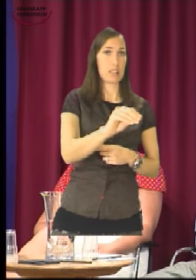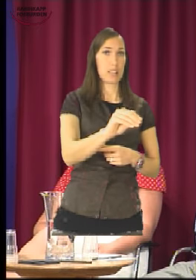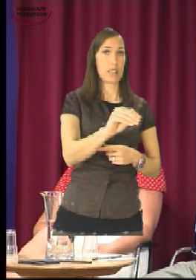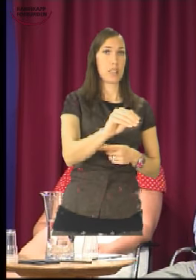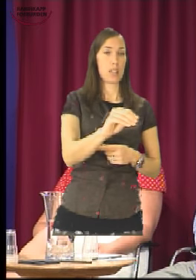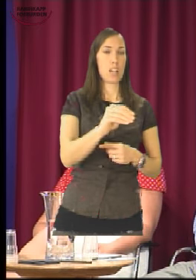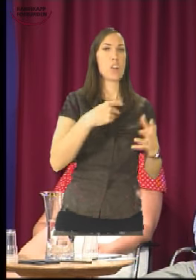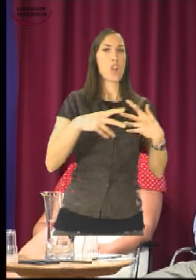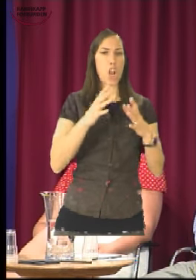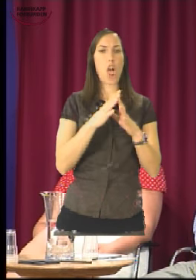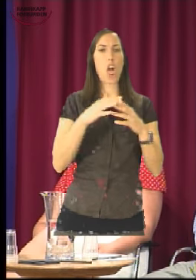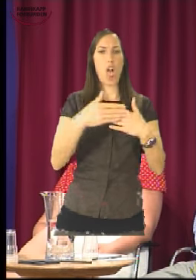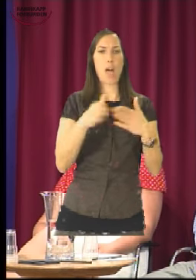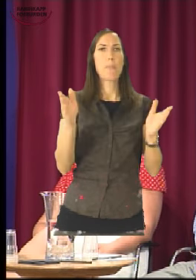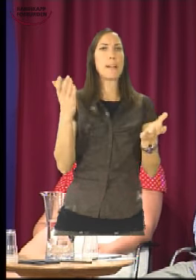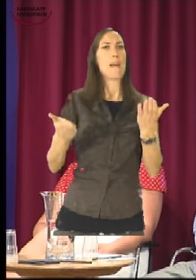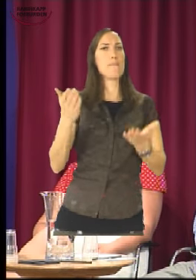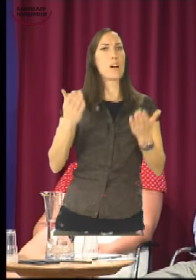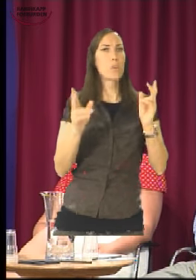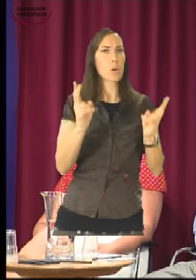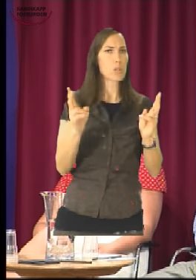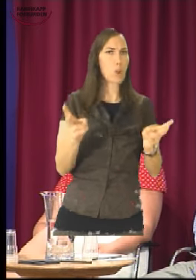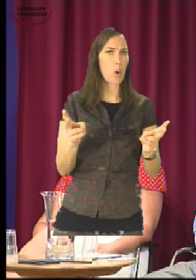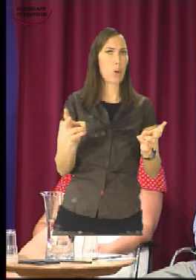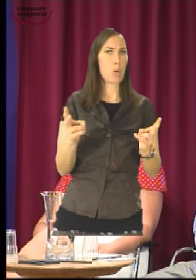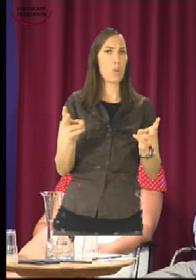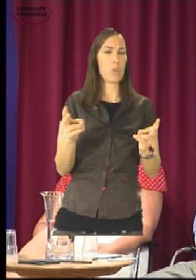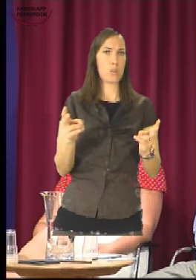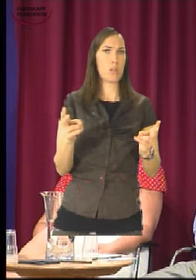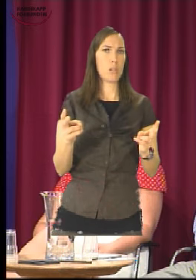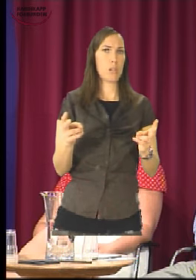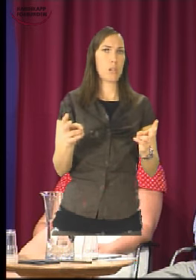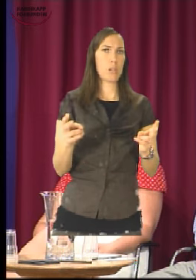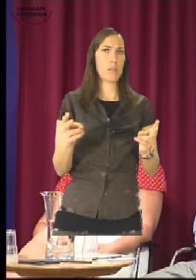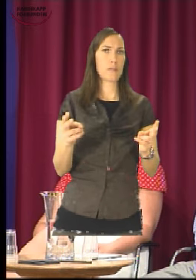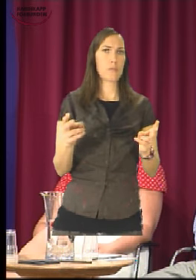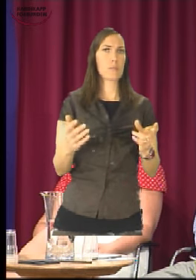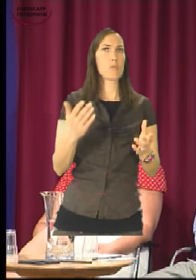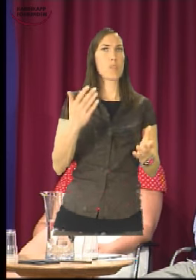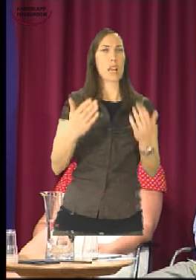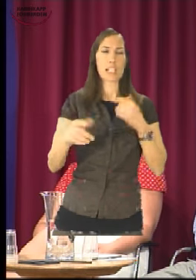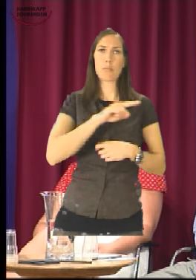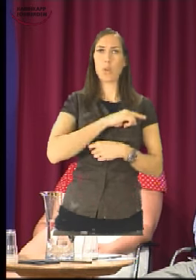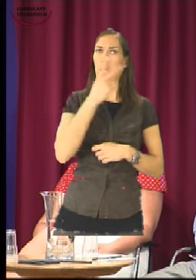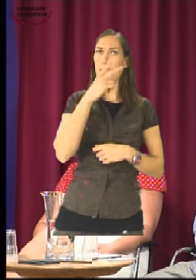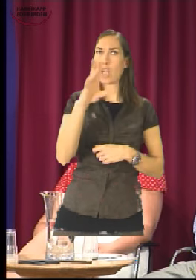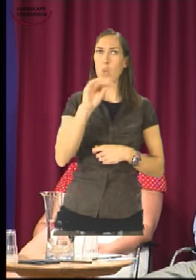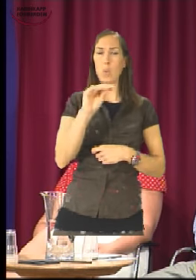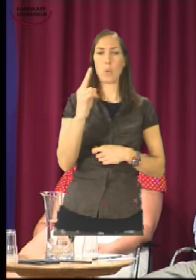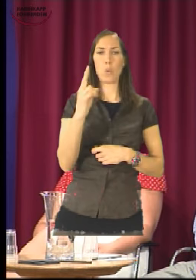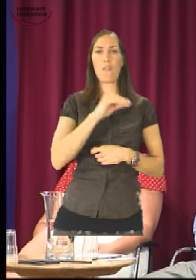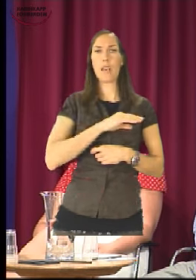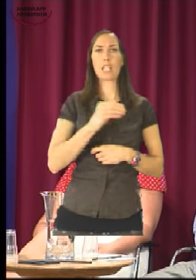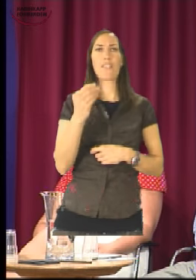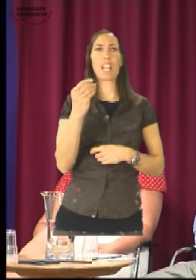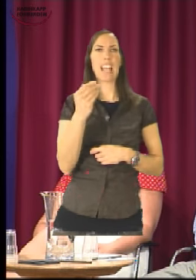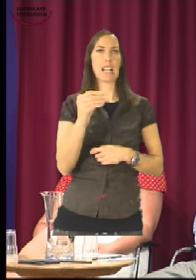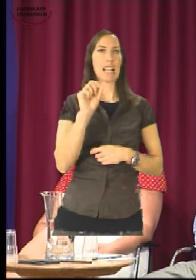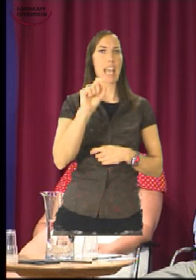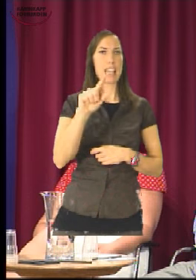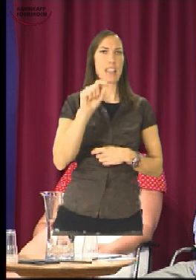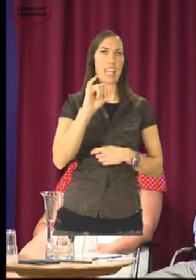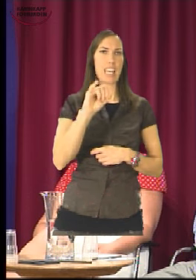öppna jämförelser. Och man har kommit en bra bit på väg när det gäller kvalitetsindikatorer. Men det